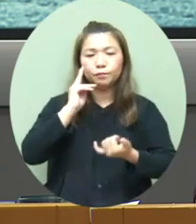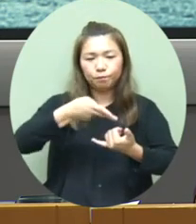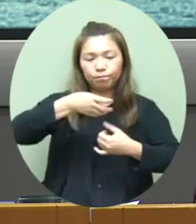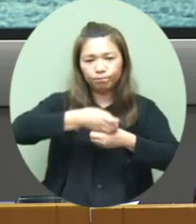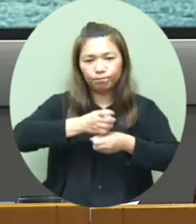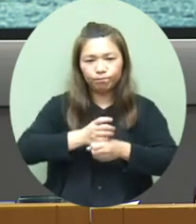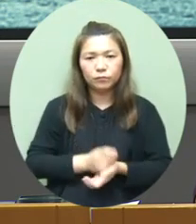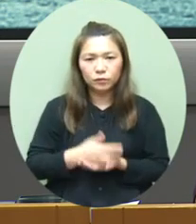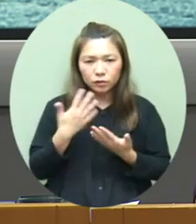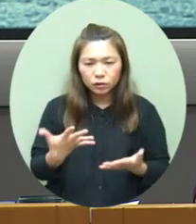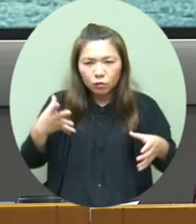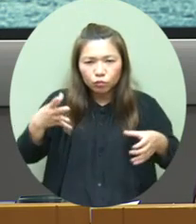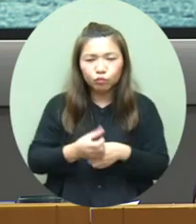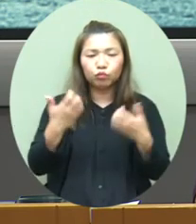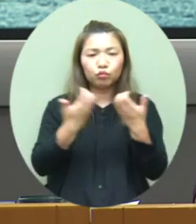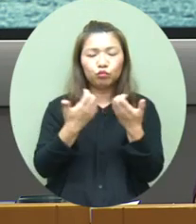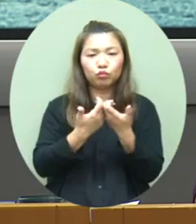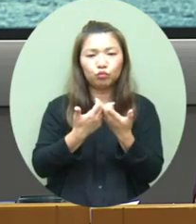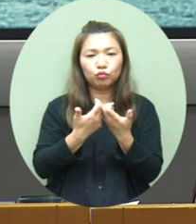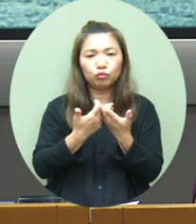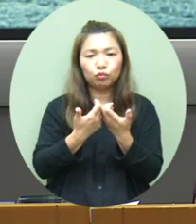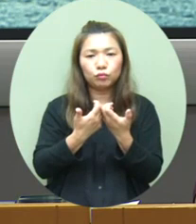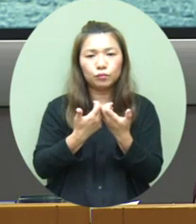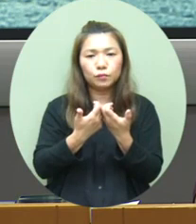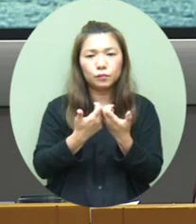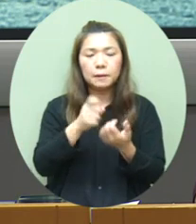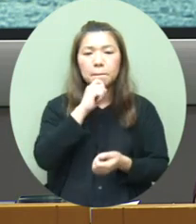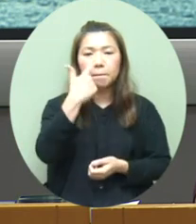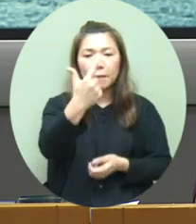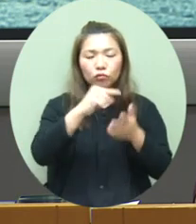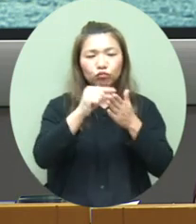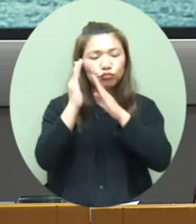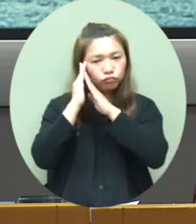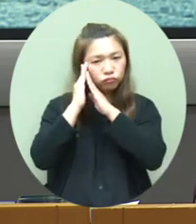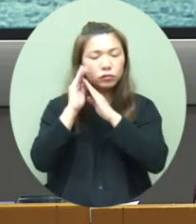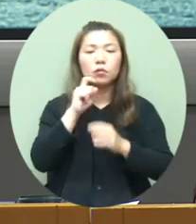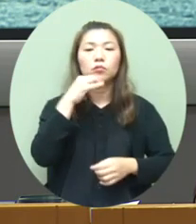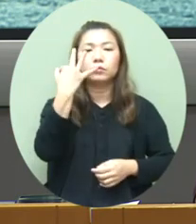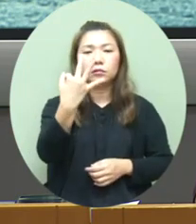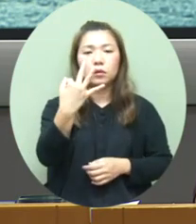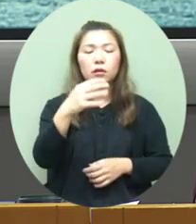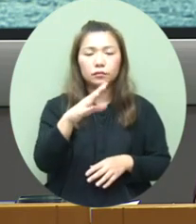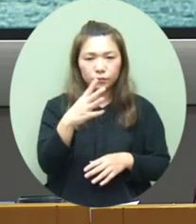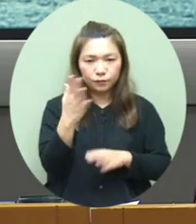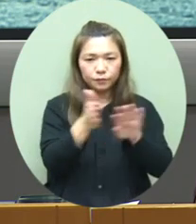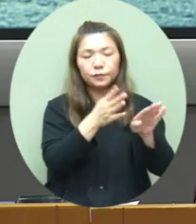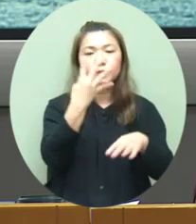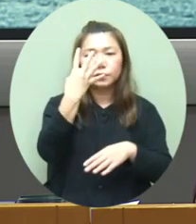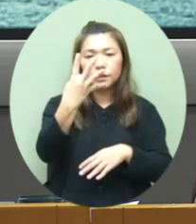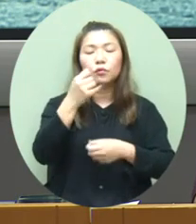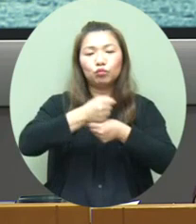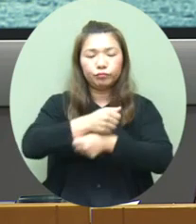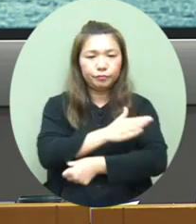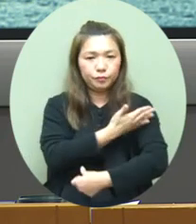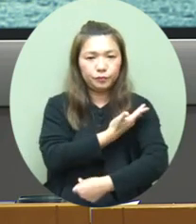嘅。咁累積到而家個案咧就係有8宗院友同埋4個工作人員